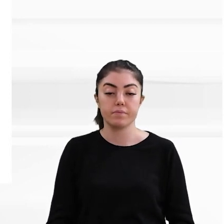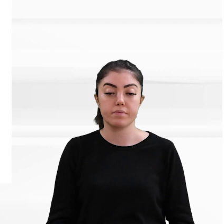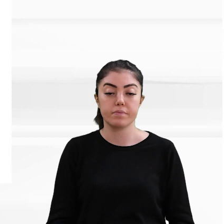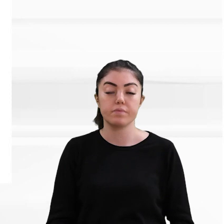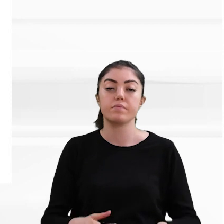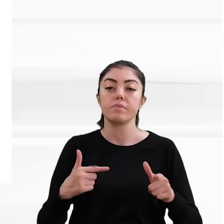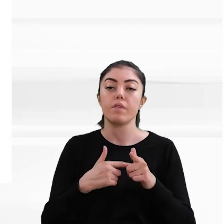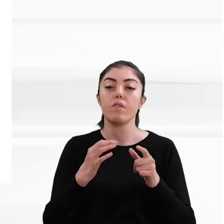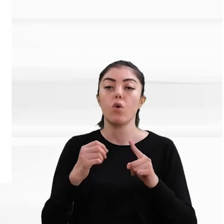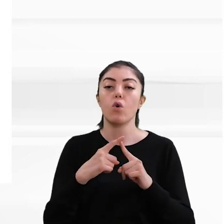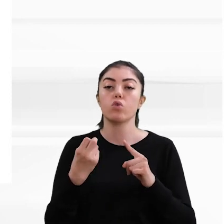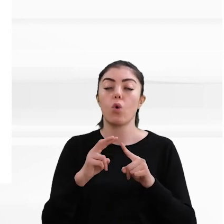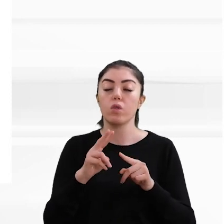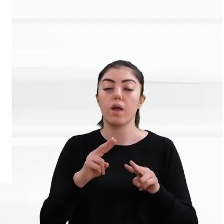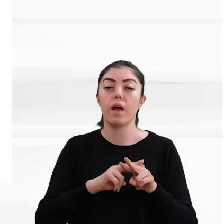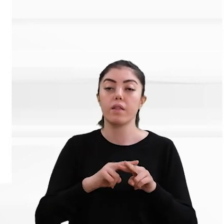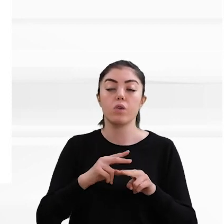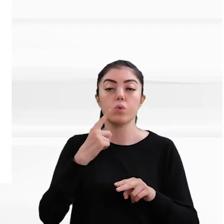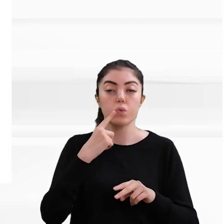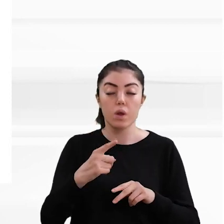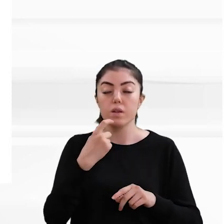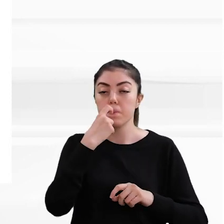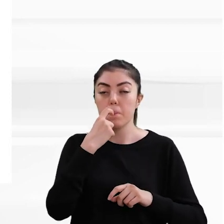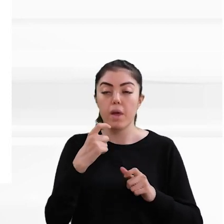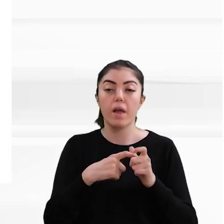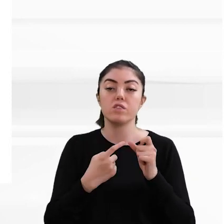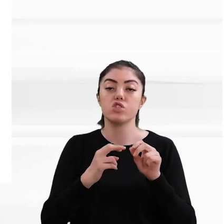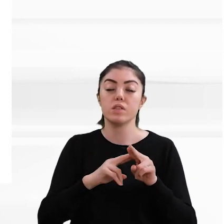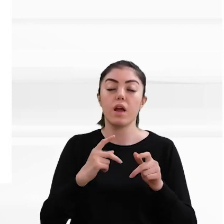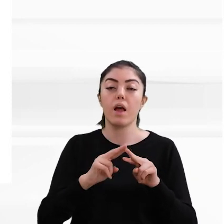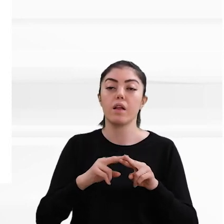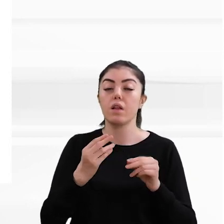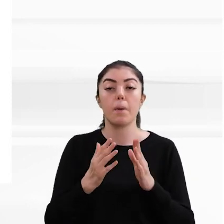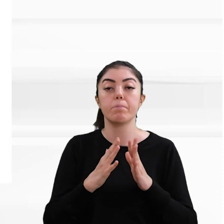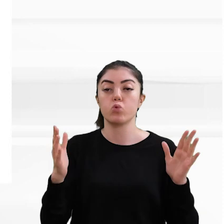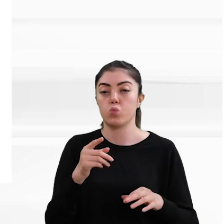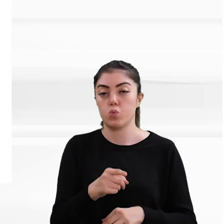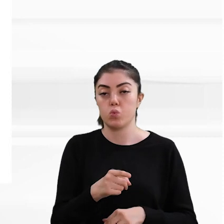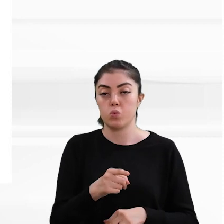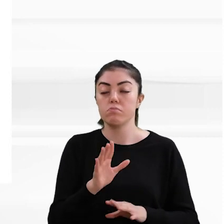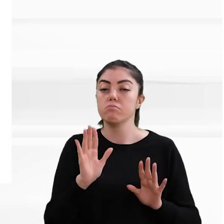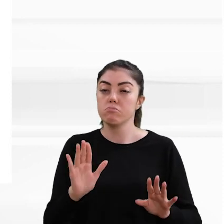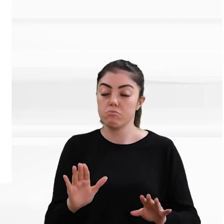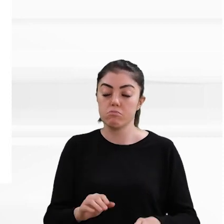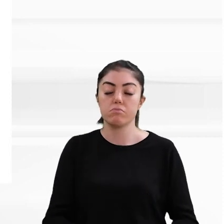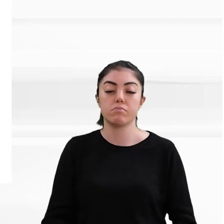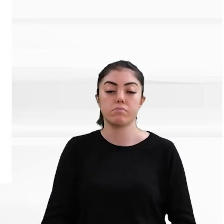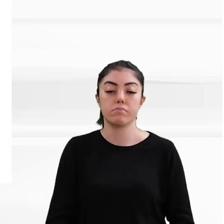Ve mor ötesi ışıktaki fotonların enerjisi elektroskopların yapıldığı metalin eşik enerjisinden biraz